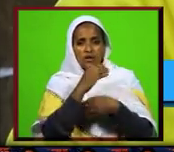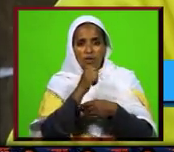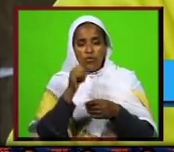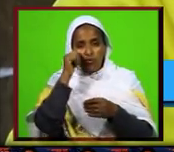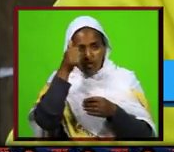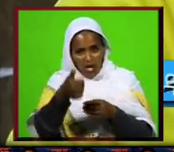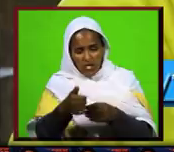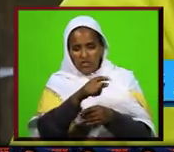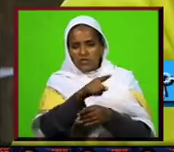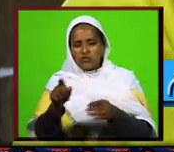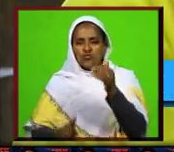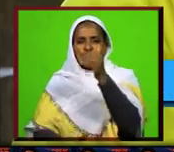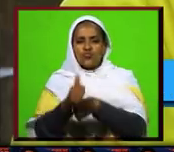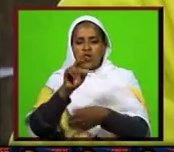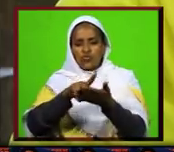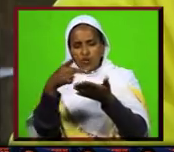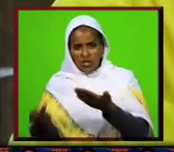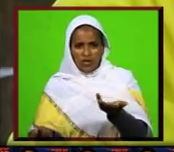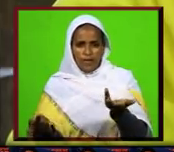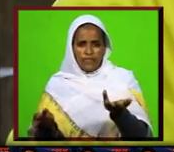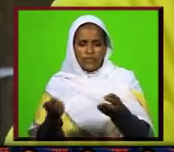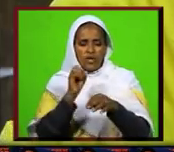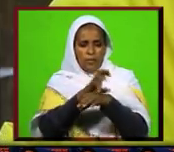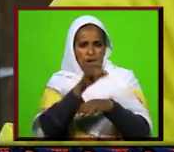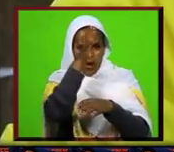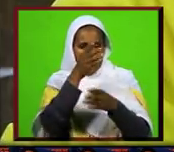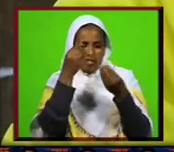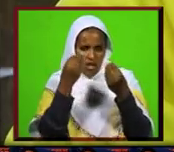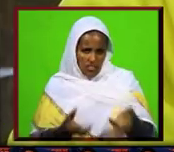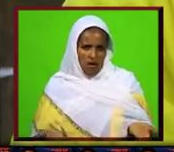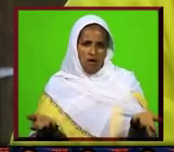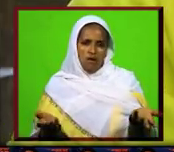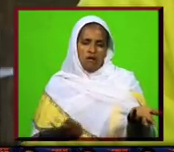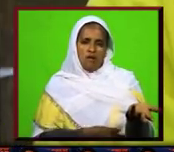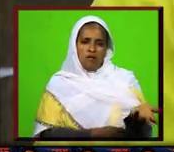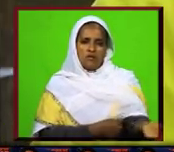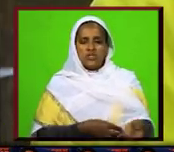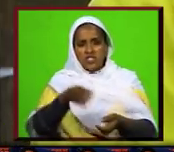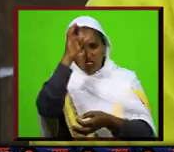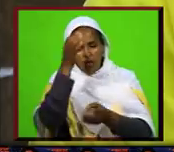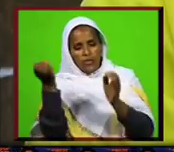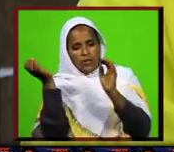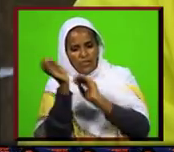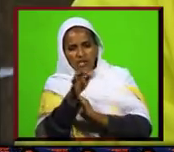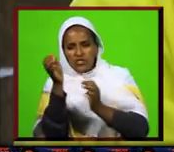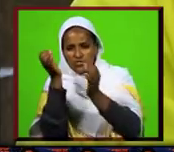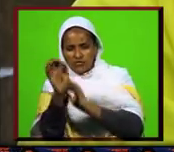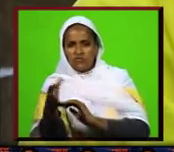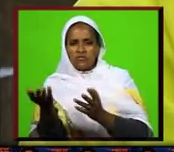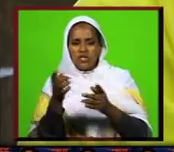ካልተንከባከቡ ነገ እነሱ ነው ጉዳት ላይ የሚወጡት። ለምን መካሪ አባት እያጡ የሚሄዱት ጸበል